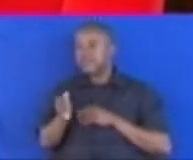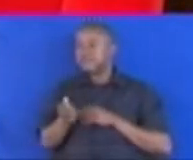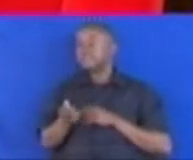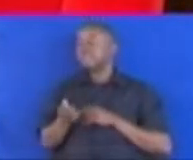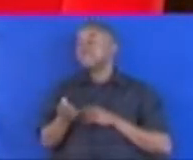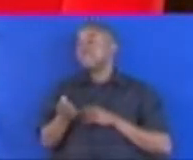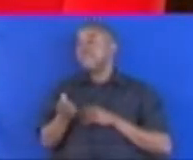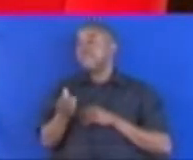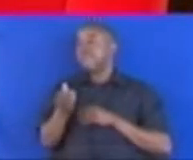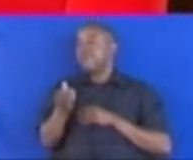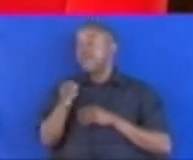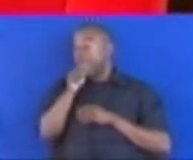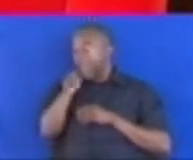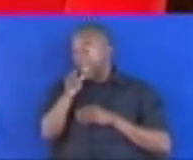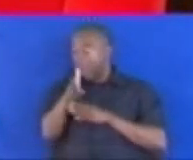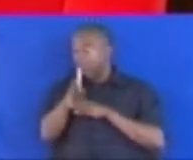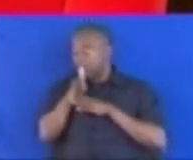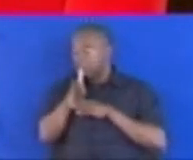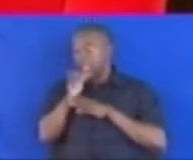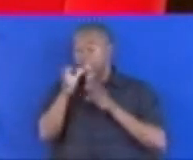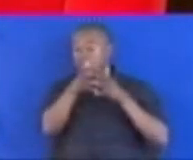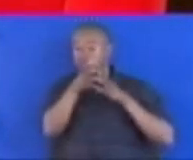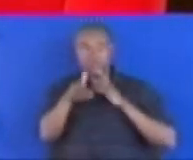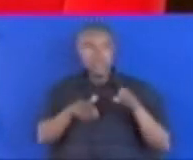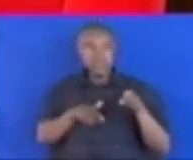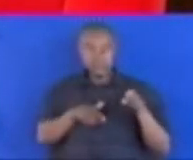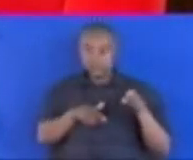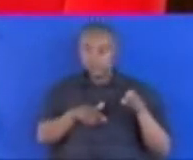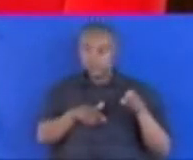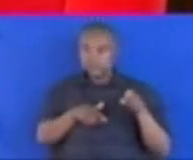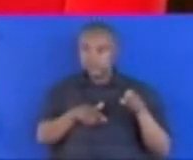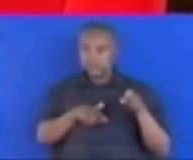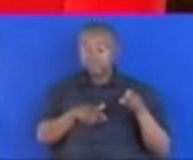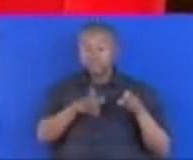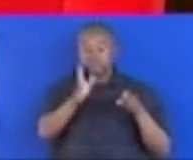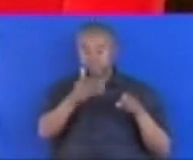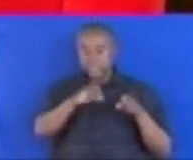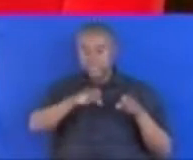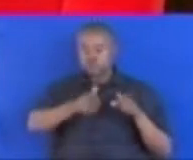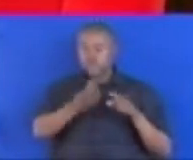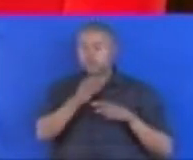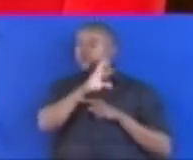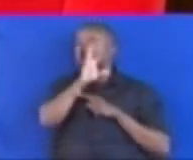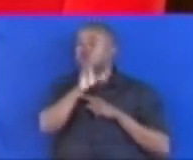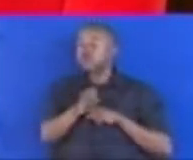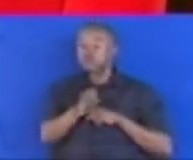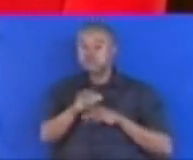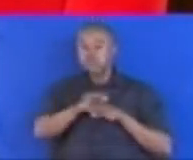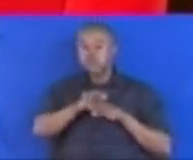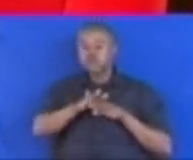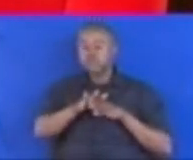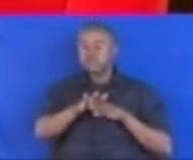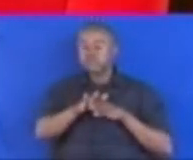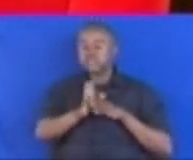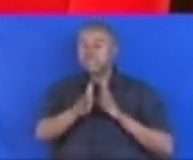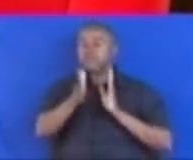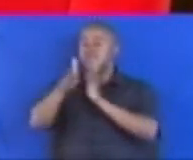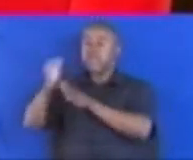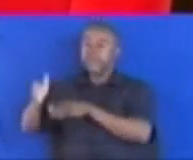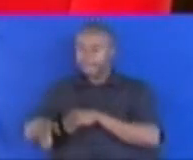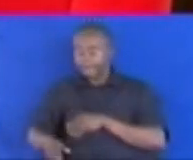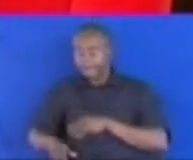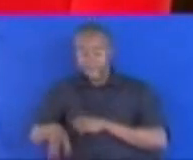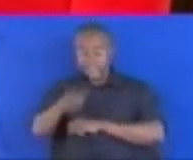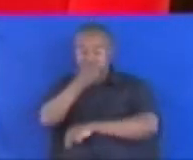Authority. Haya ndio mashirika la Kimarekani yana authorize dawa zote kwa ajili ya matumizi ya binadamu. Chanjo